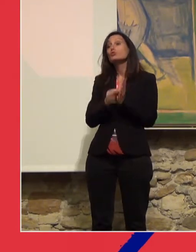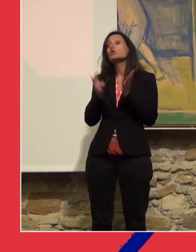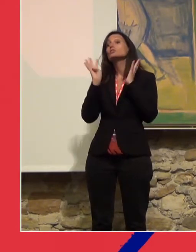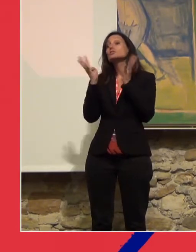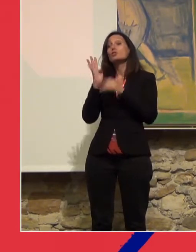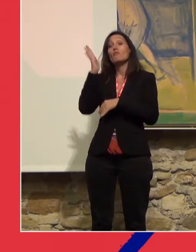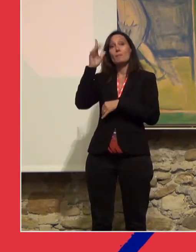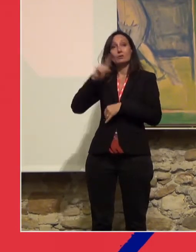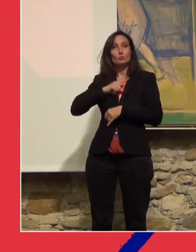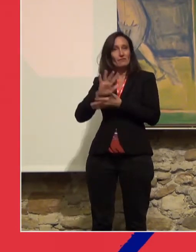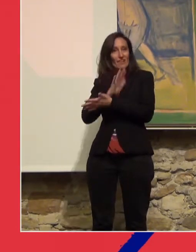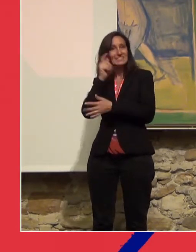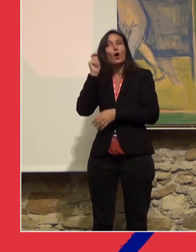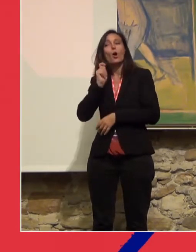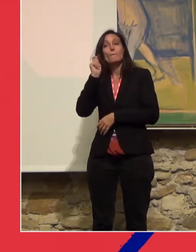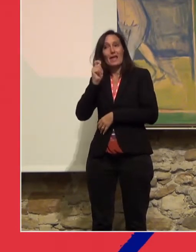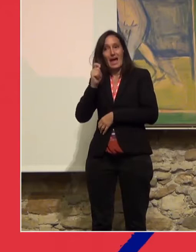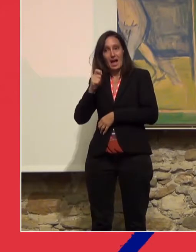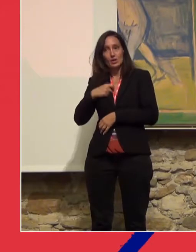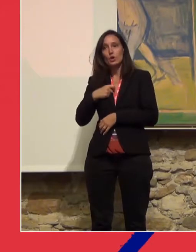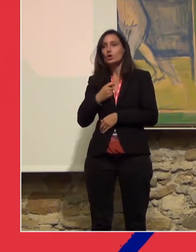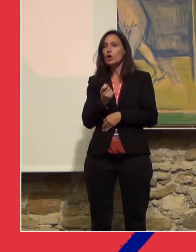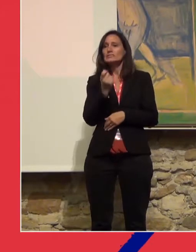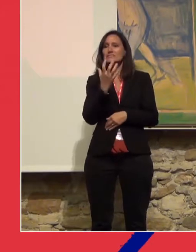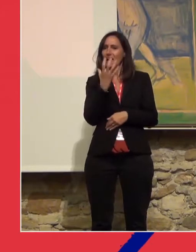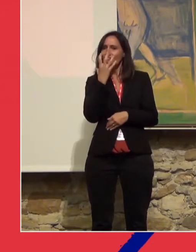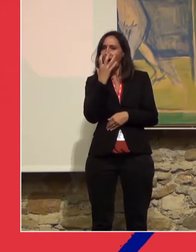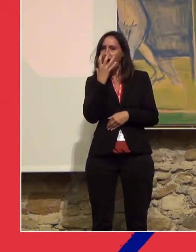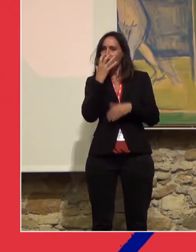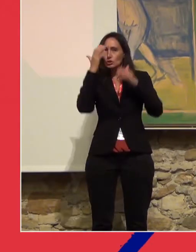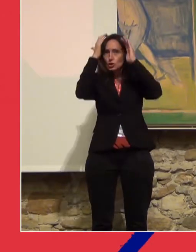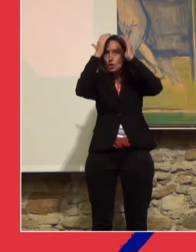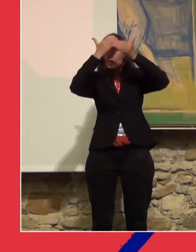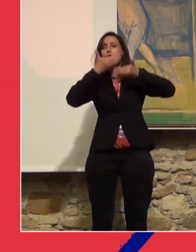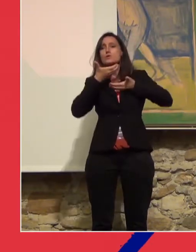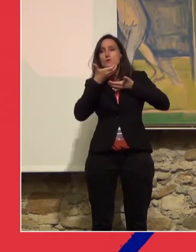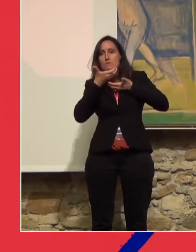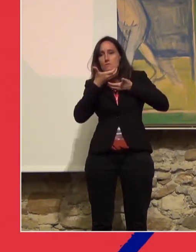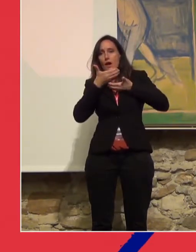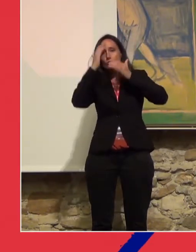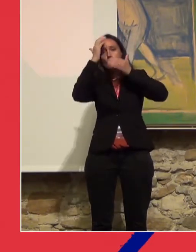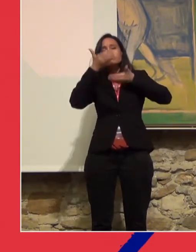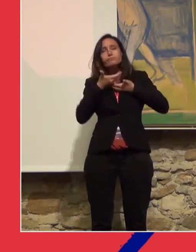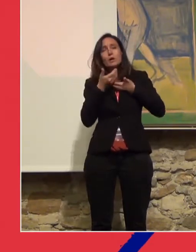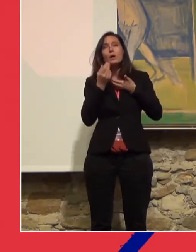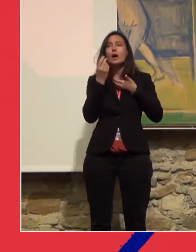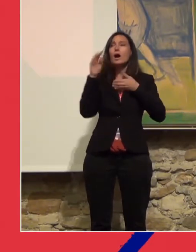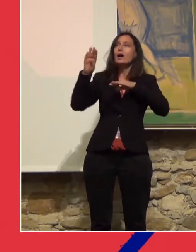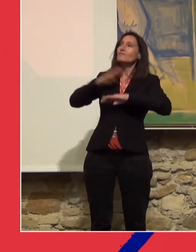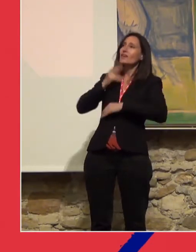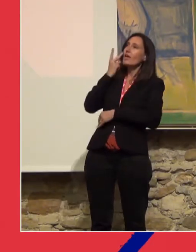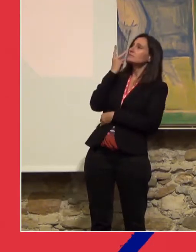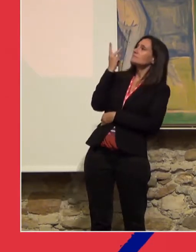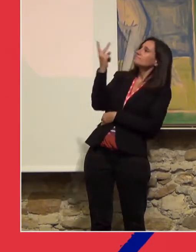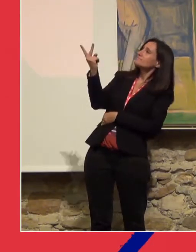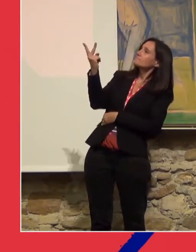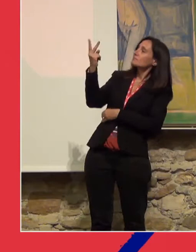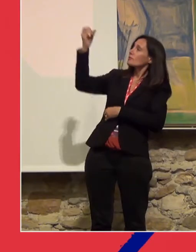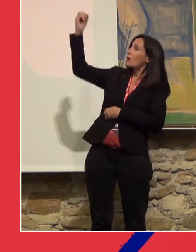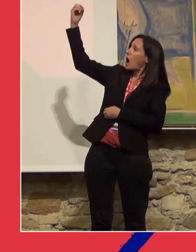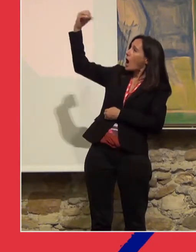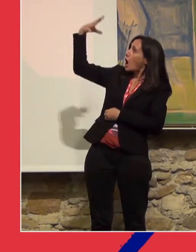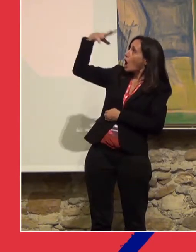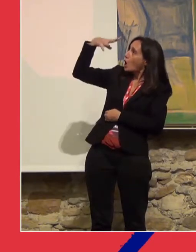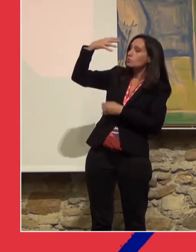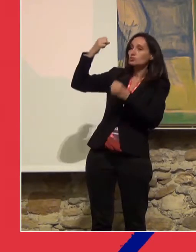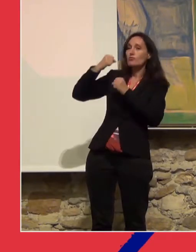lo scafandro, vedevo la luce intensa e il cielo azzurro attraverso la finestra dell'ospedale sopra il colle